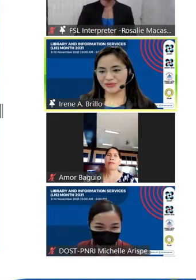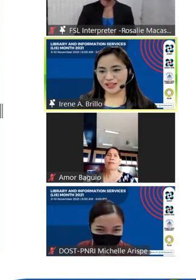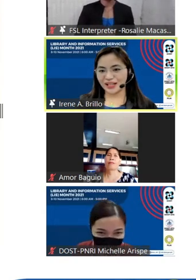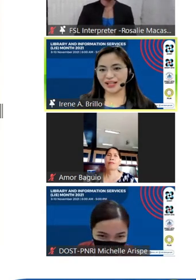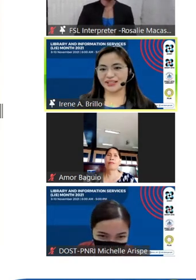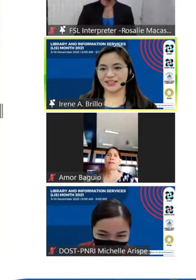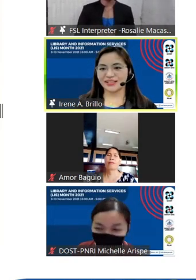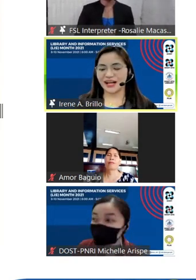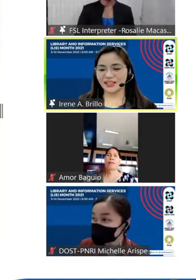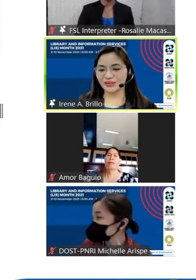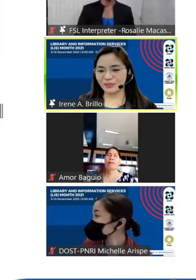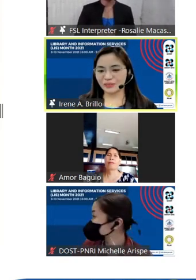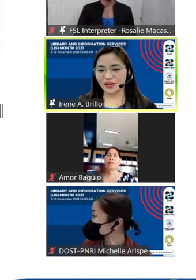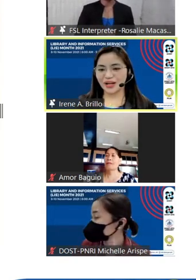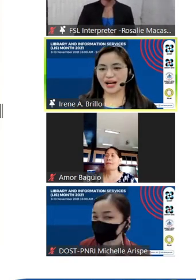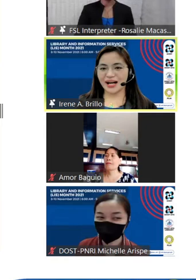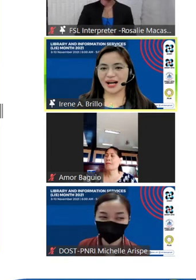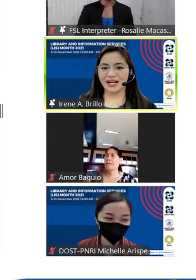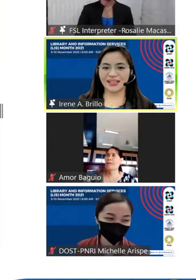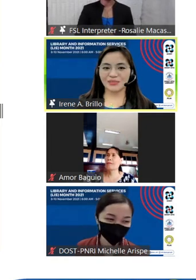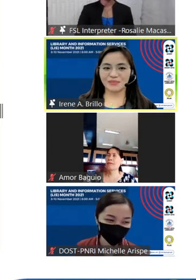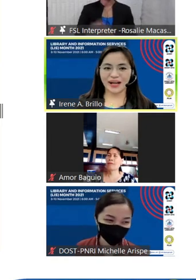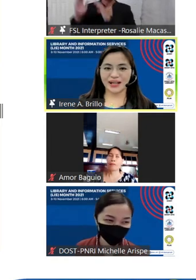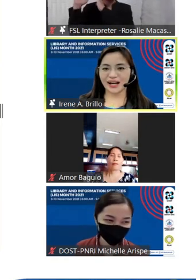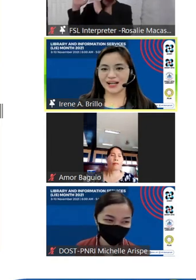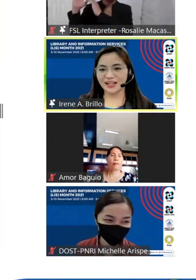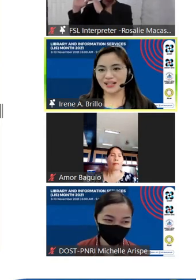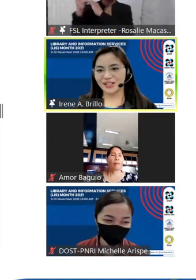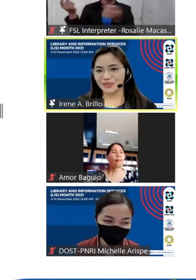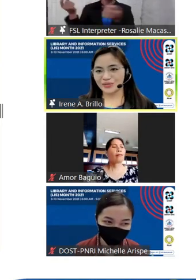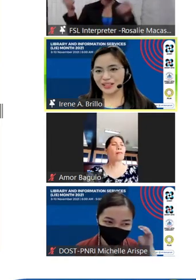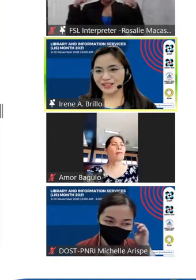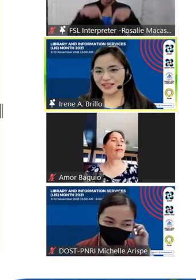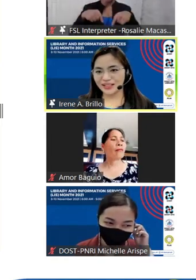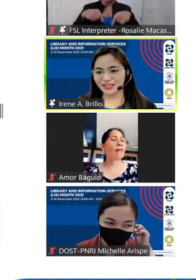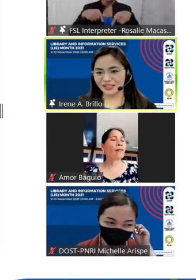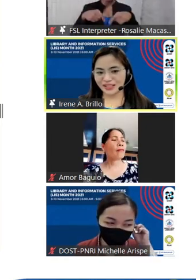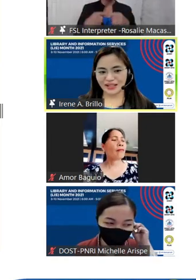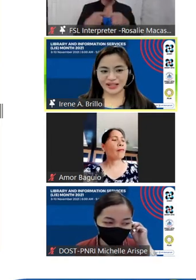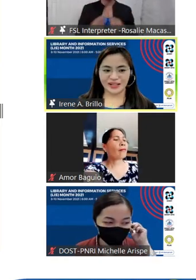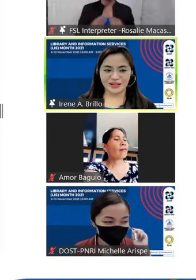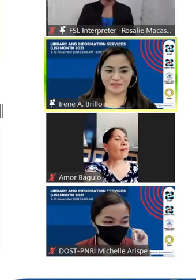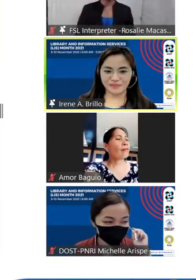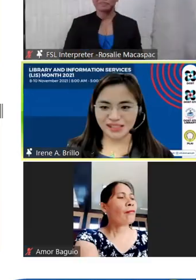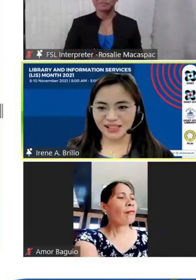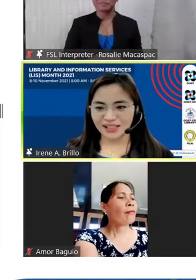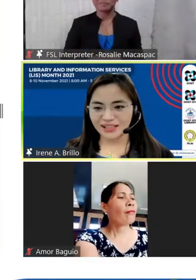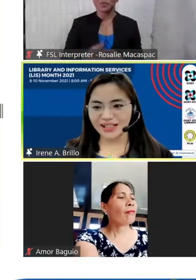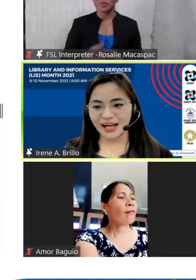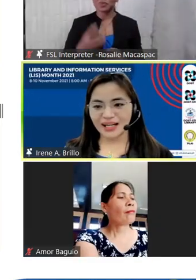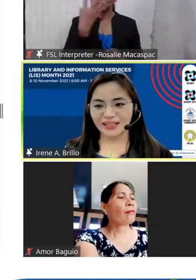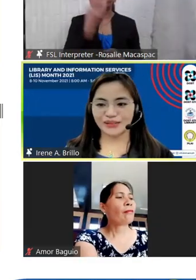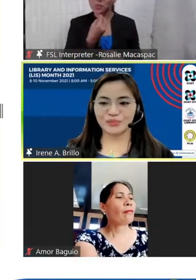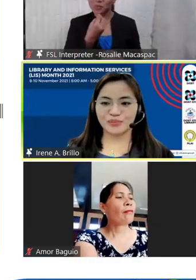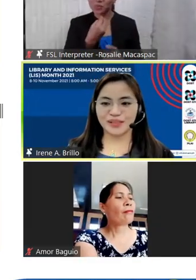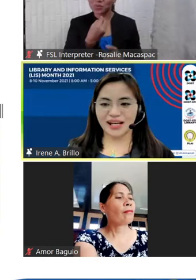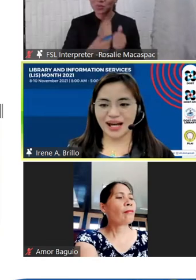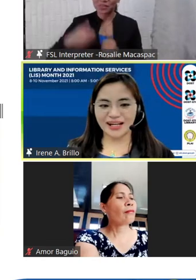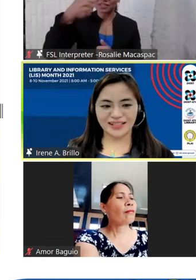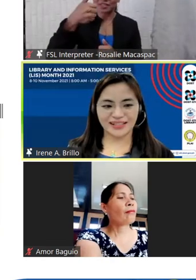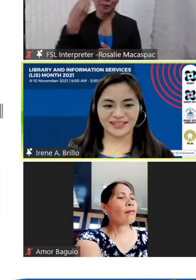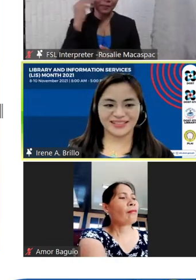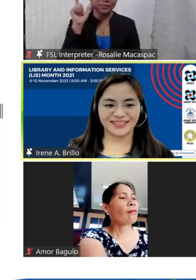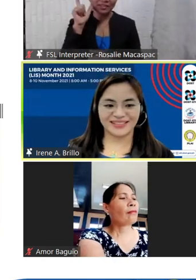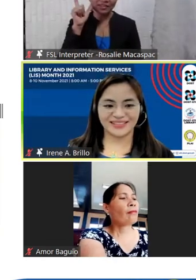At hopefully, narito na po ang ating mga winners. Ms. Linder, narito na po ba